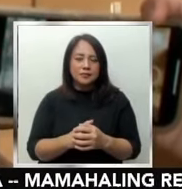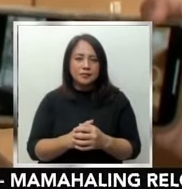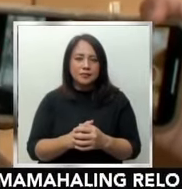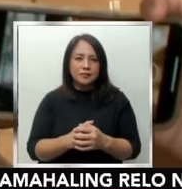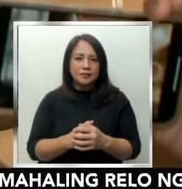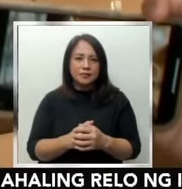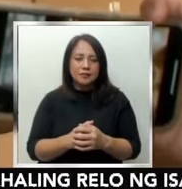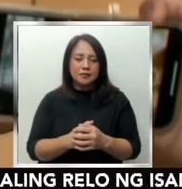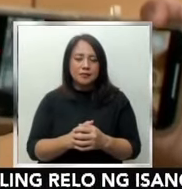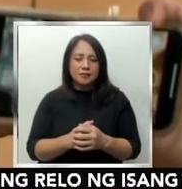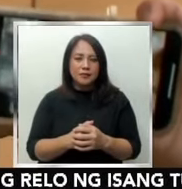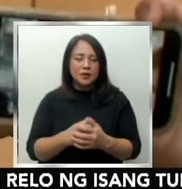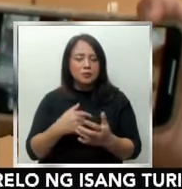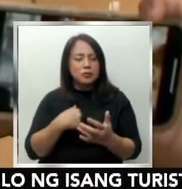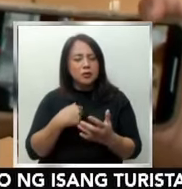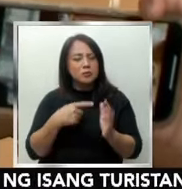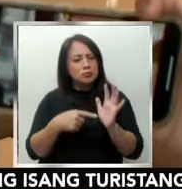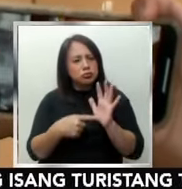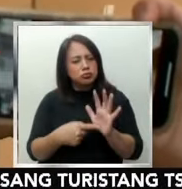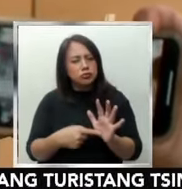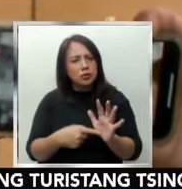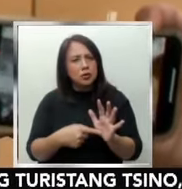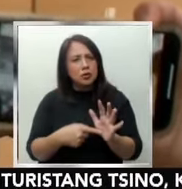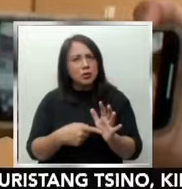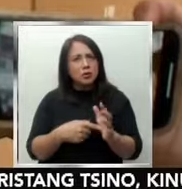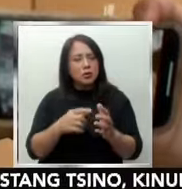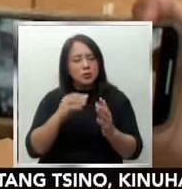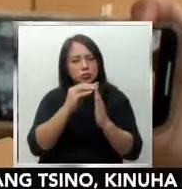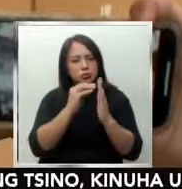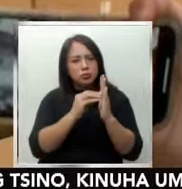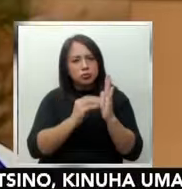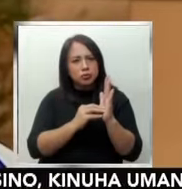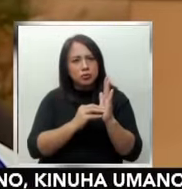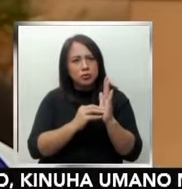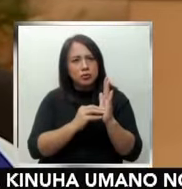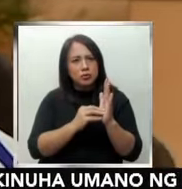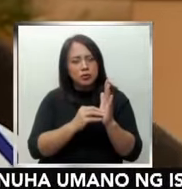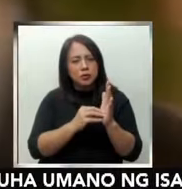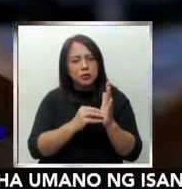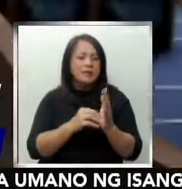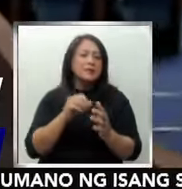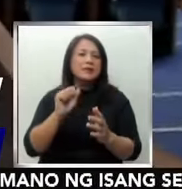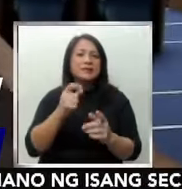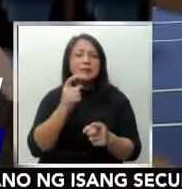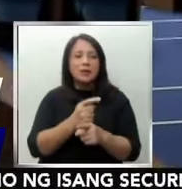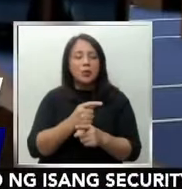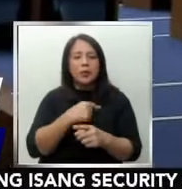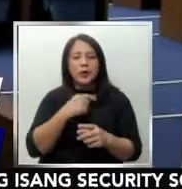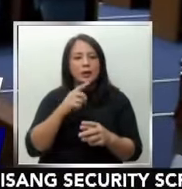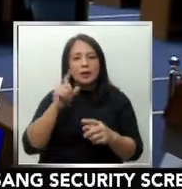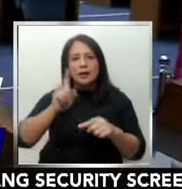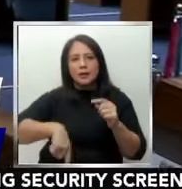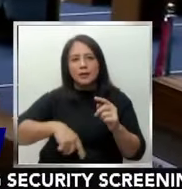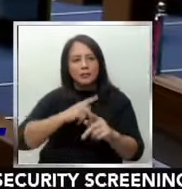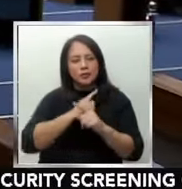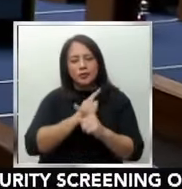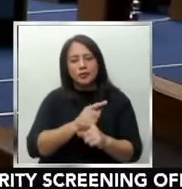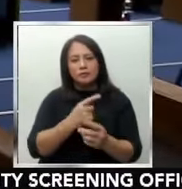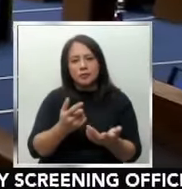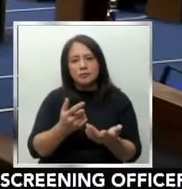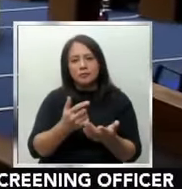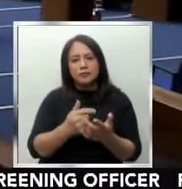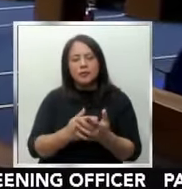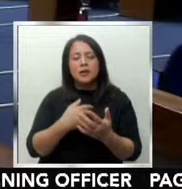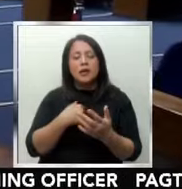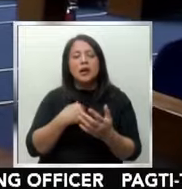lumabas that the con can propose any amendment that is correct we cannot prevent them sa panala bubuuhin ang